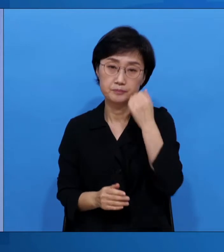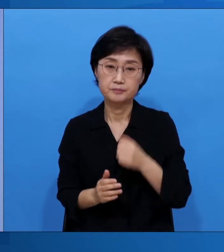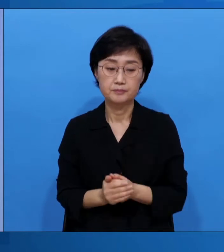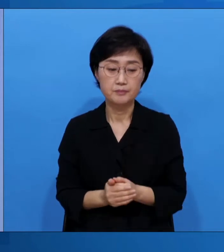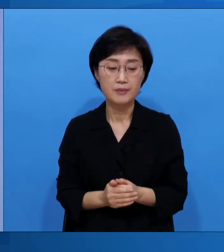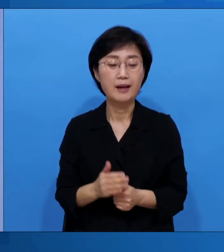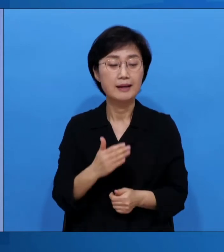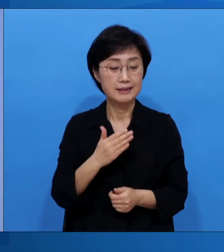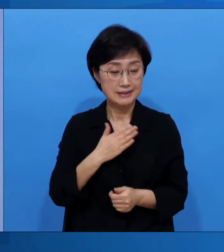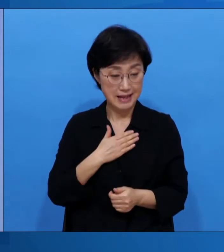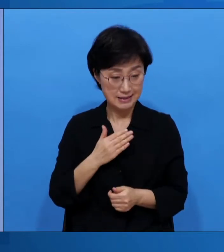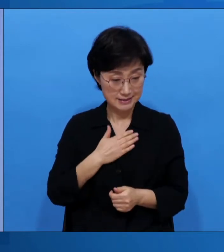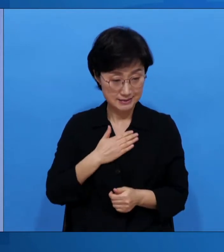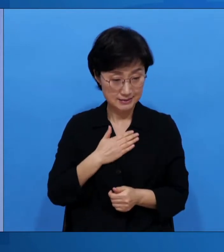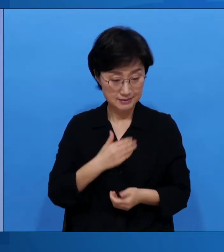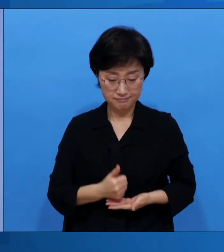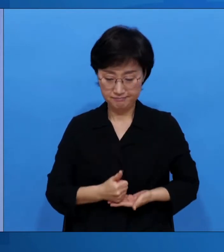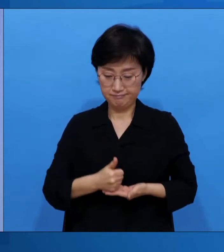나를 영접한 자는